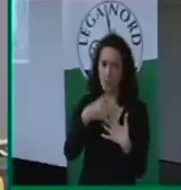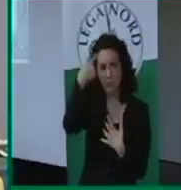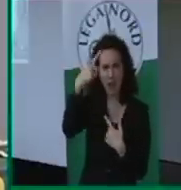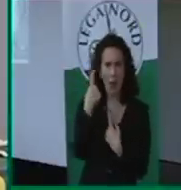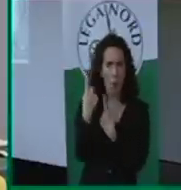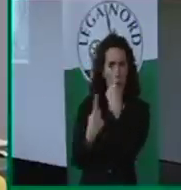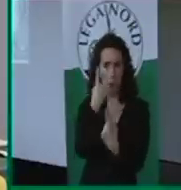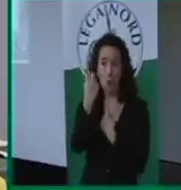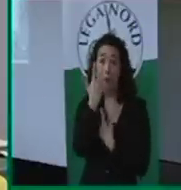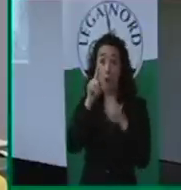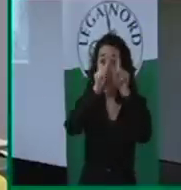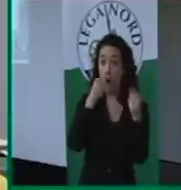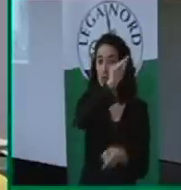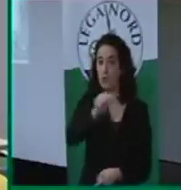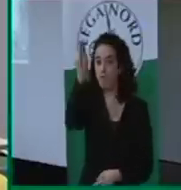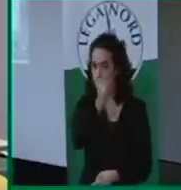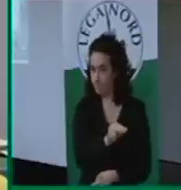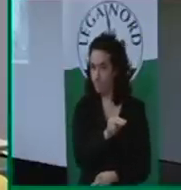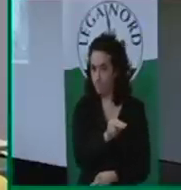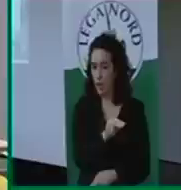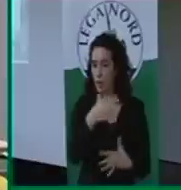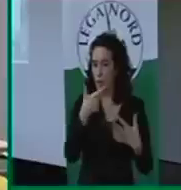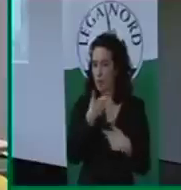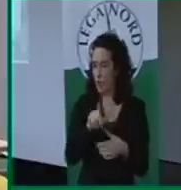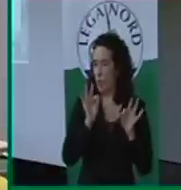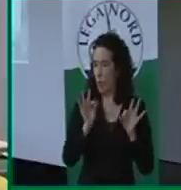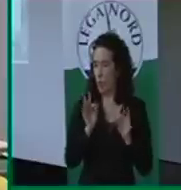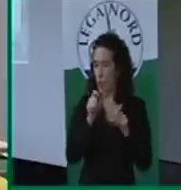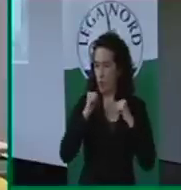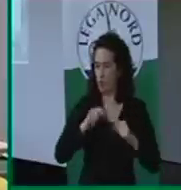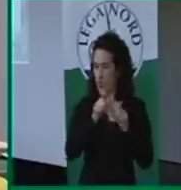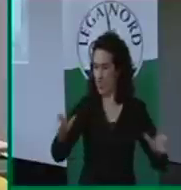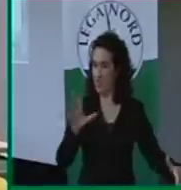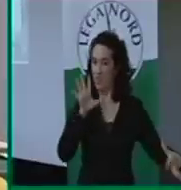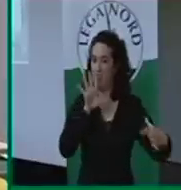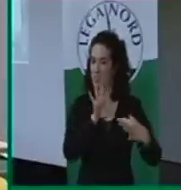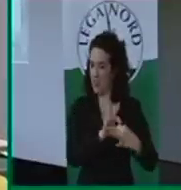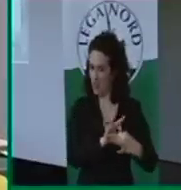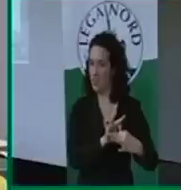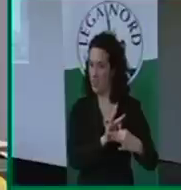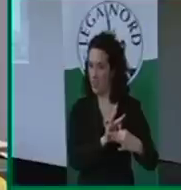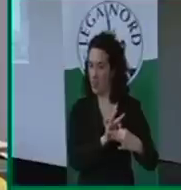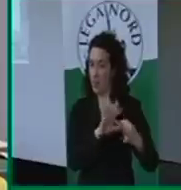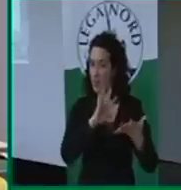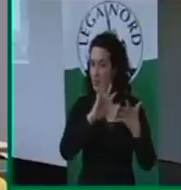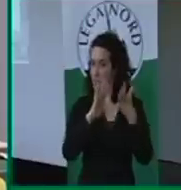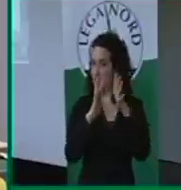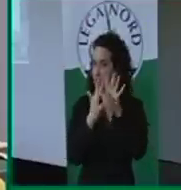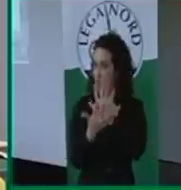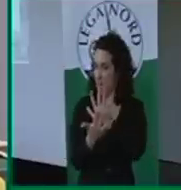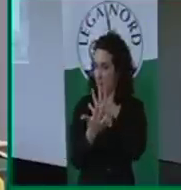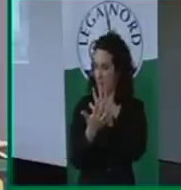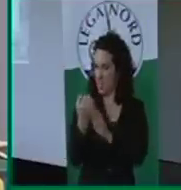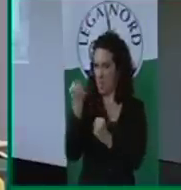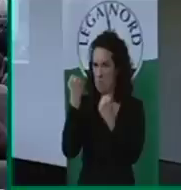sono identità sono territor sono democrazia dal basso e quindi sono ovviamente Ovviamente un ostacolo verso